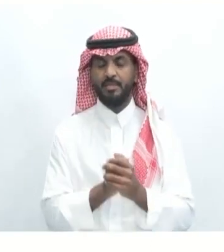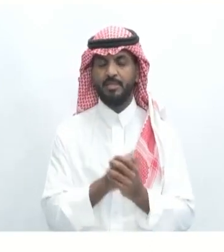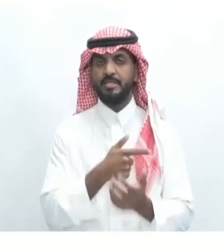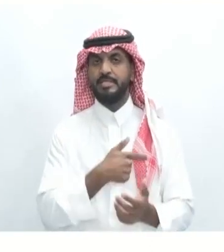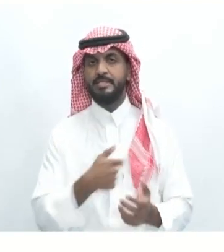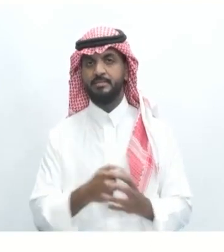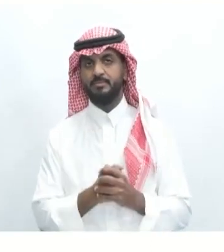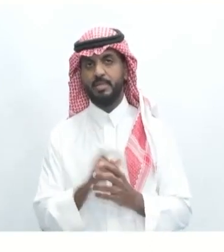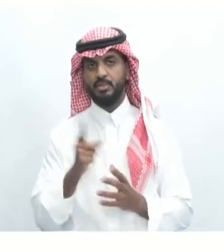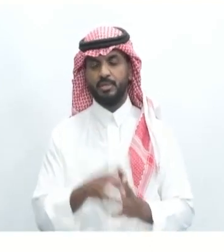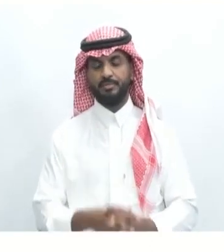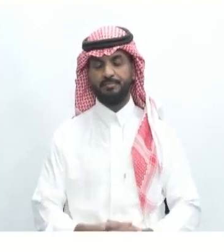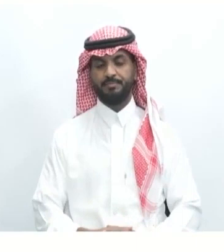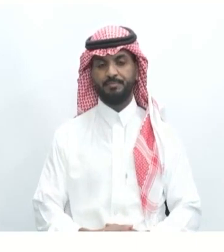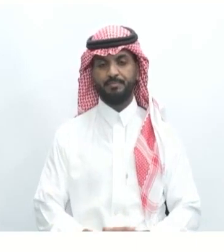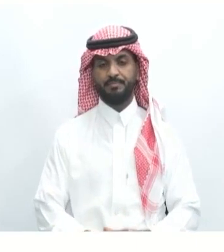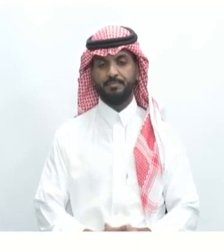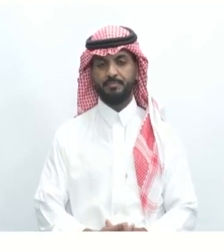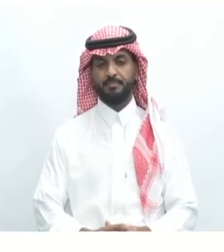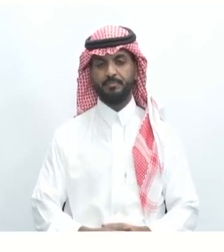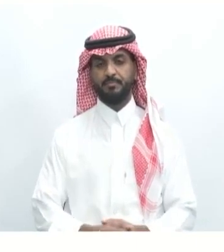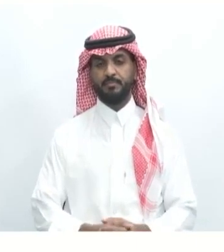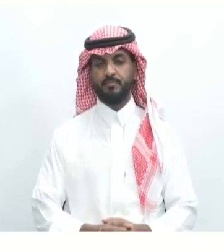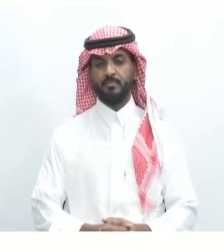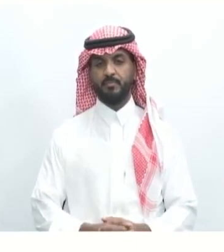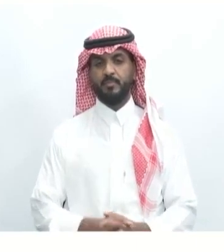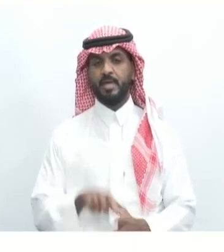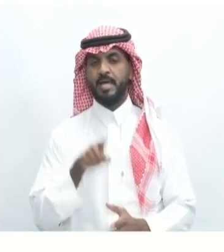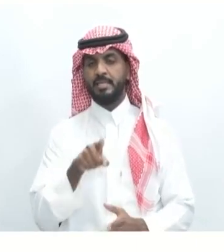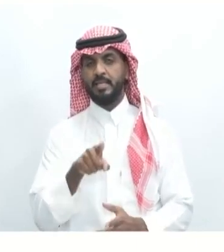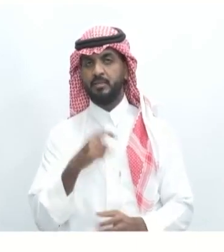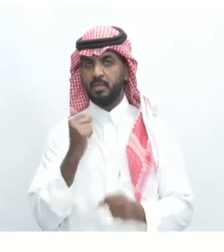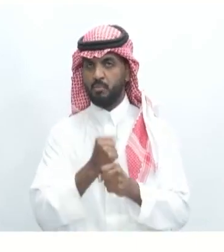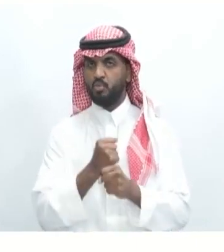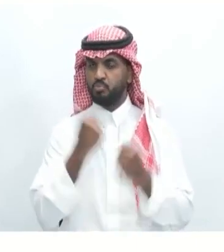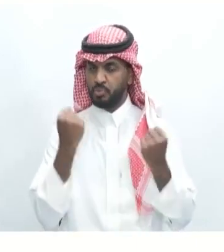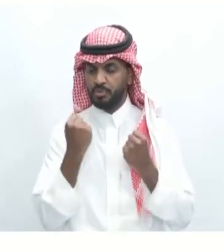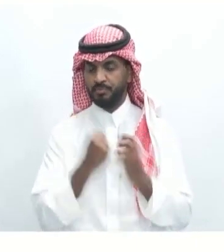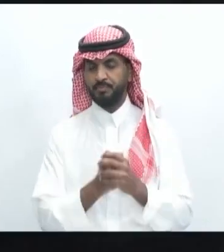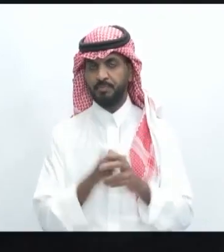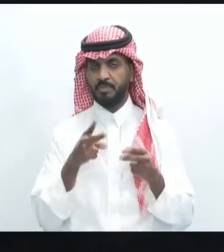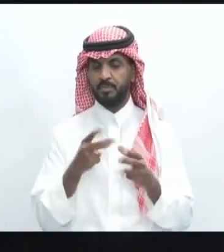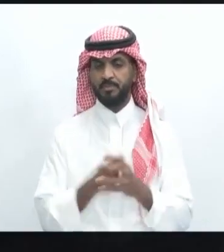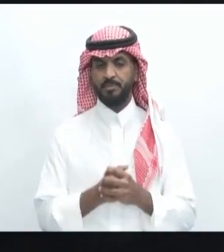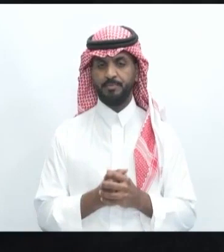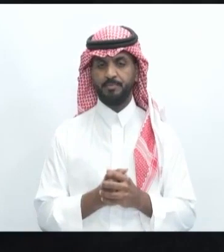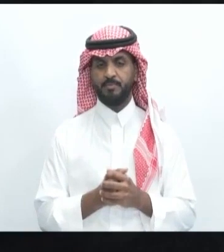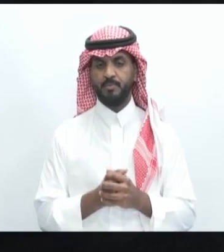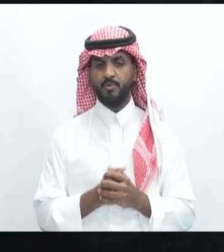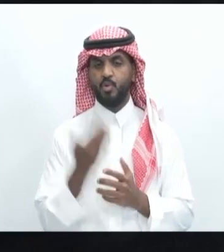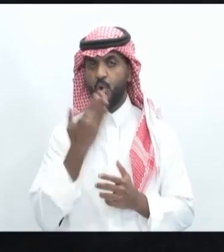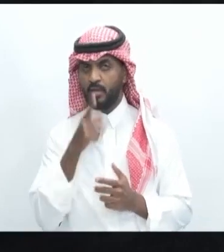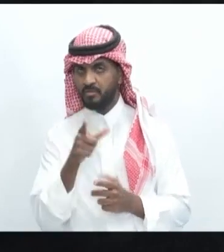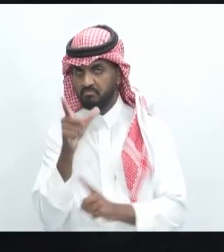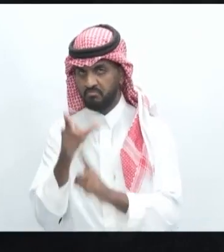اسم الاشاره المناسب انت تعمل بجد اذا سنبدا في ماذا نخاطب